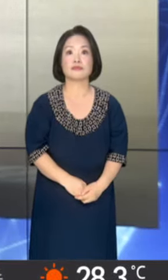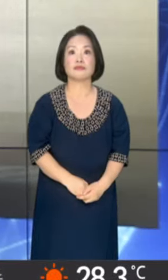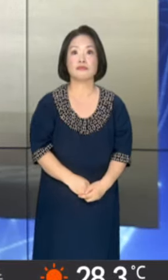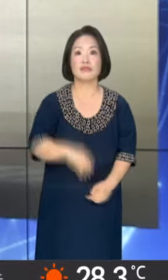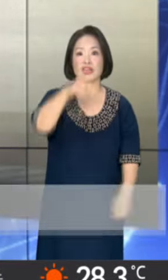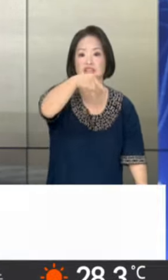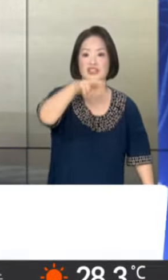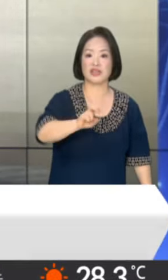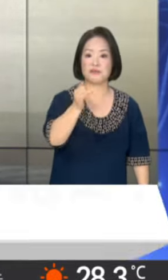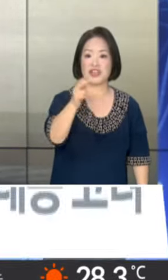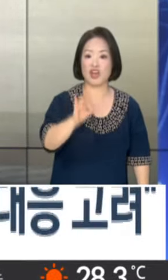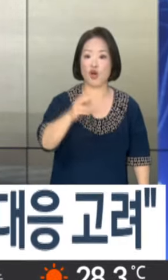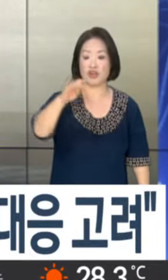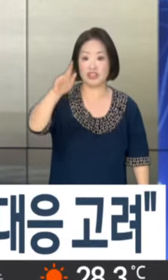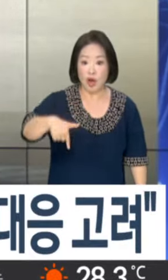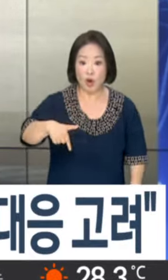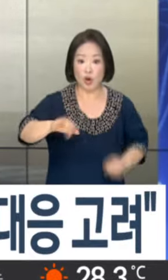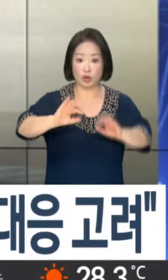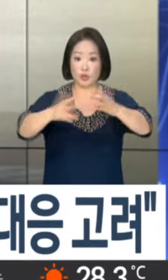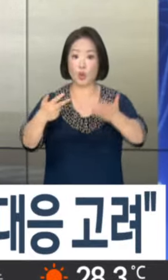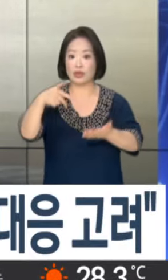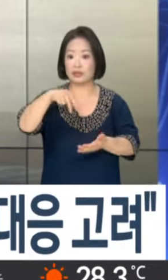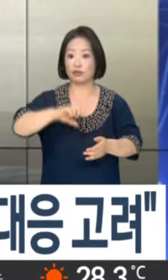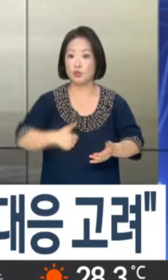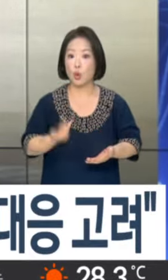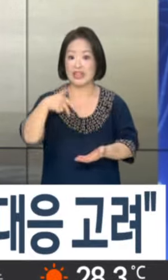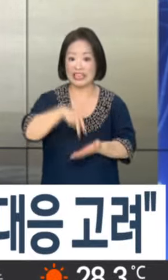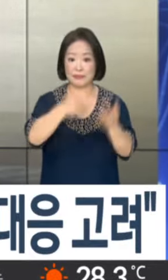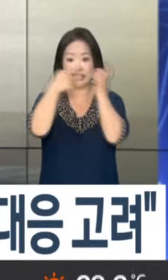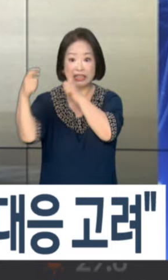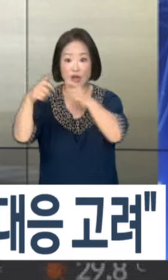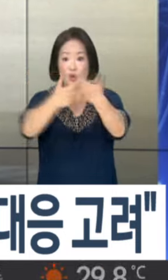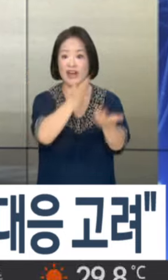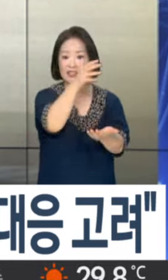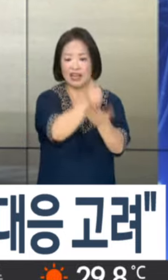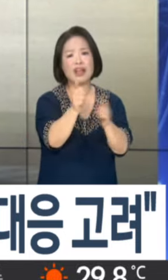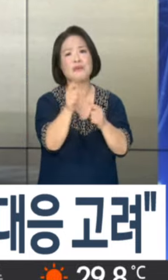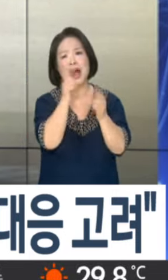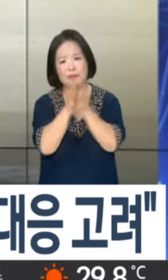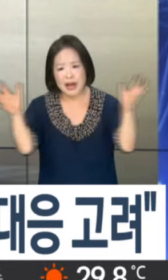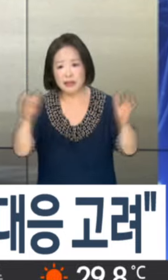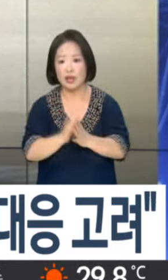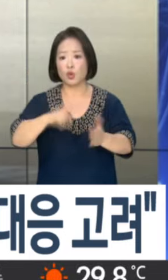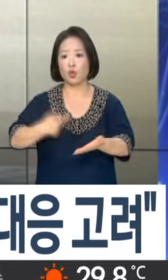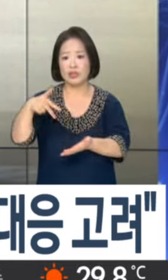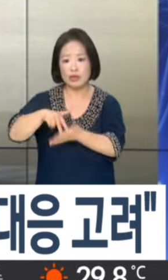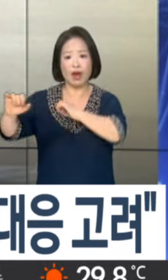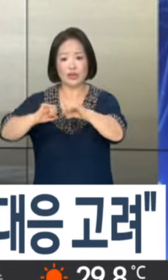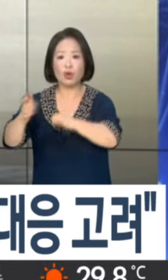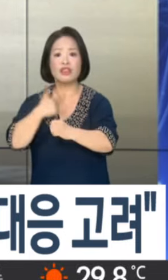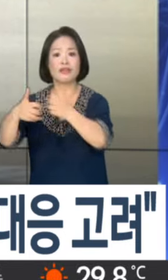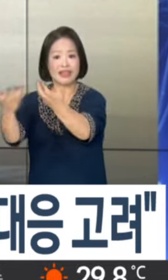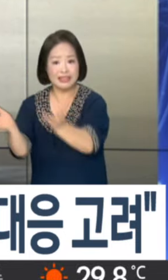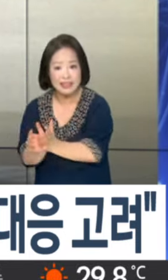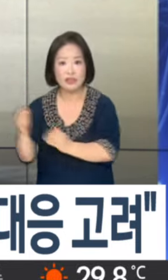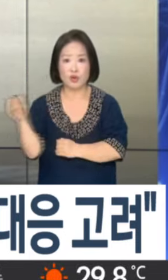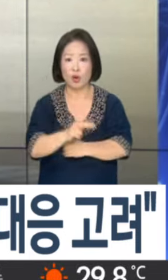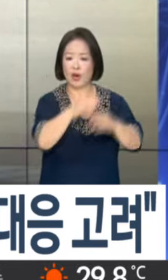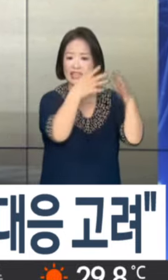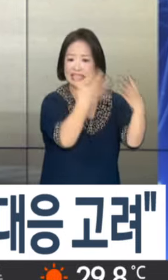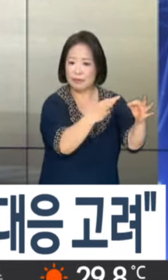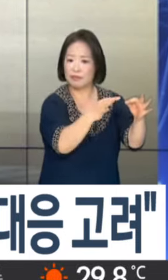네 김영석 신임 독립 기념 관장을 둘러싼 논란이 가라앉지 않고 있습니다 독립운동가 단체들은 물론이고 야권에서도 김관장